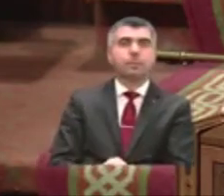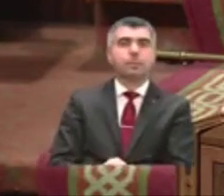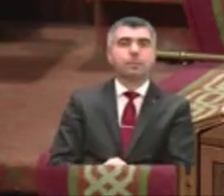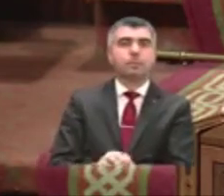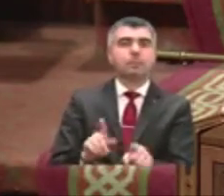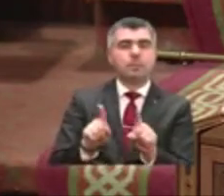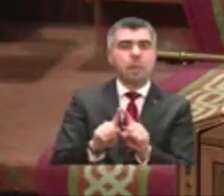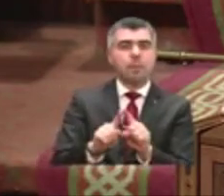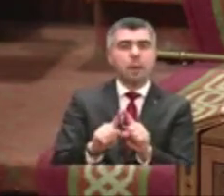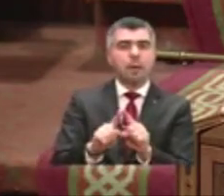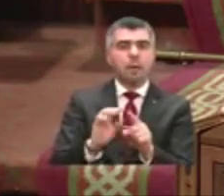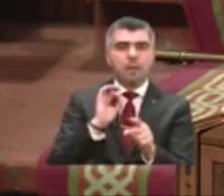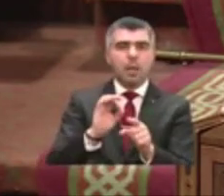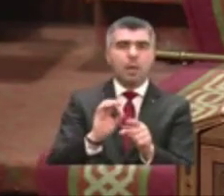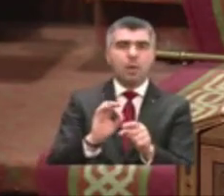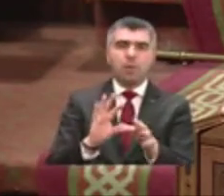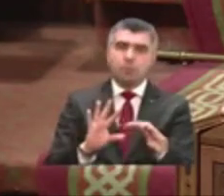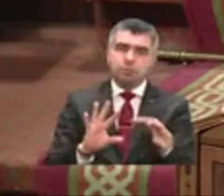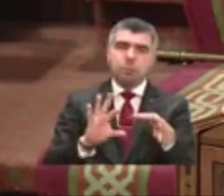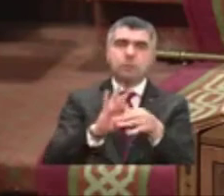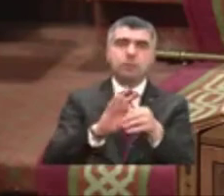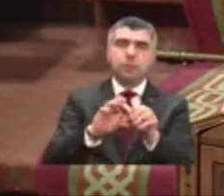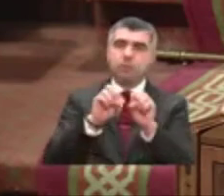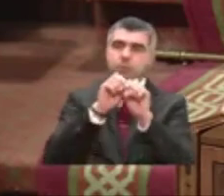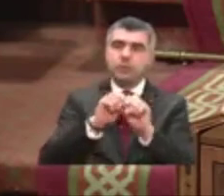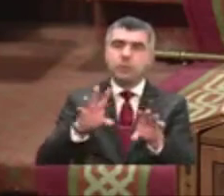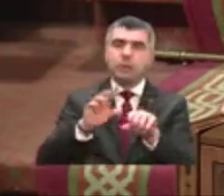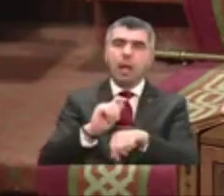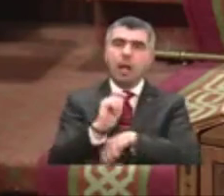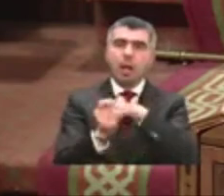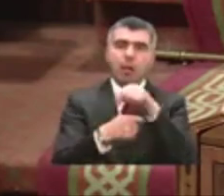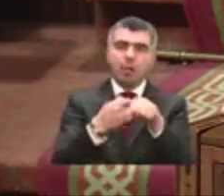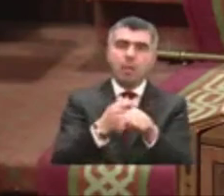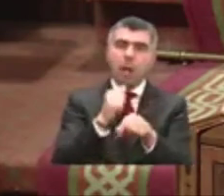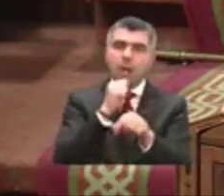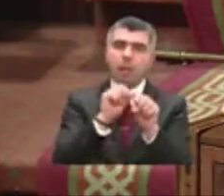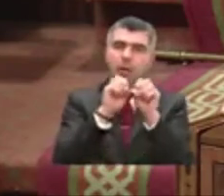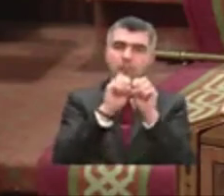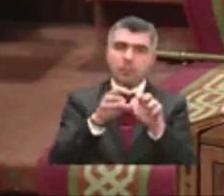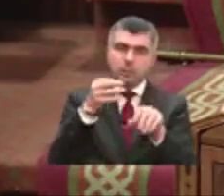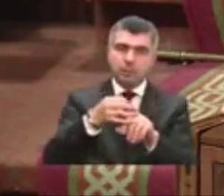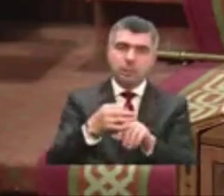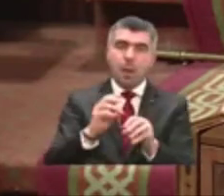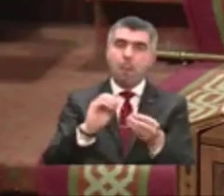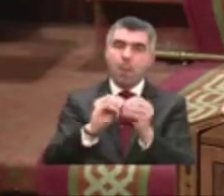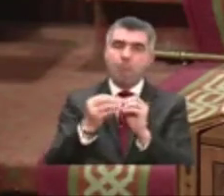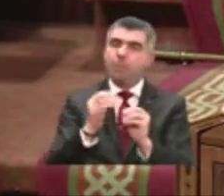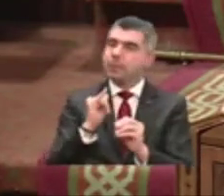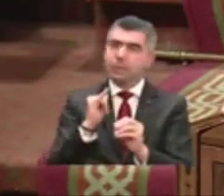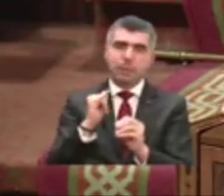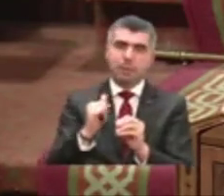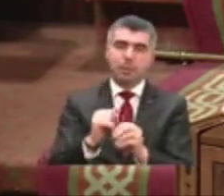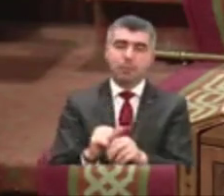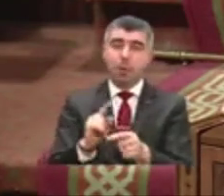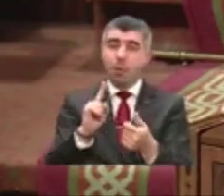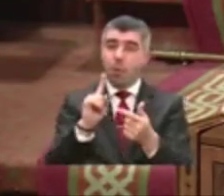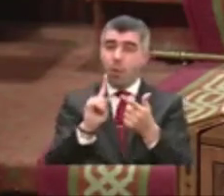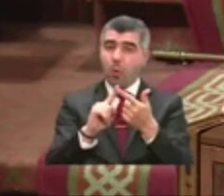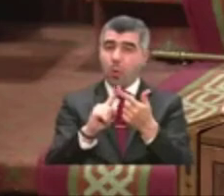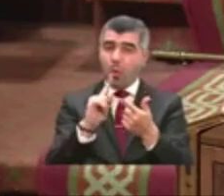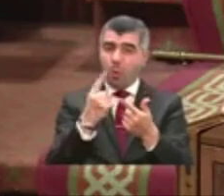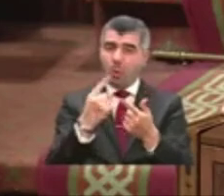العالم القروي كذلك بالماء الشروب. فرغم ذلك فهنالك إشكالية. الإشكالية الأولى فكما تعلمون وهو